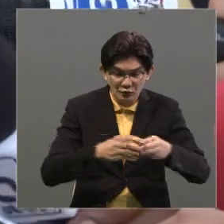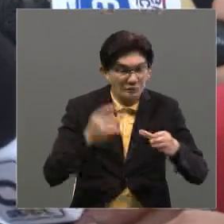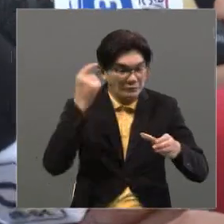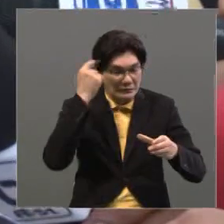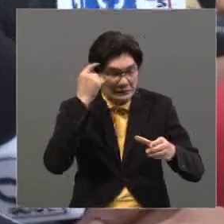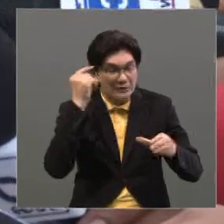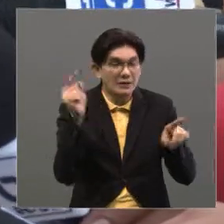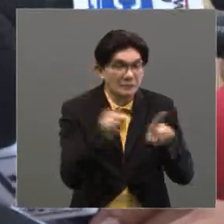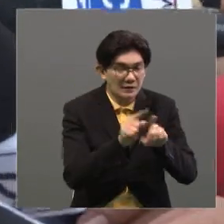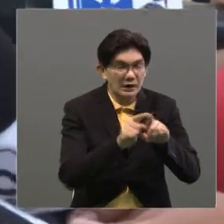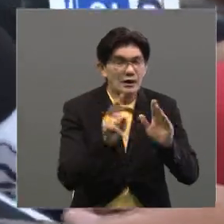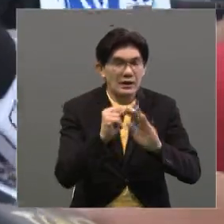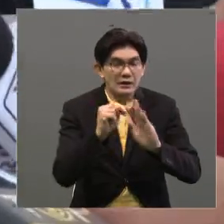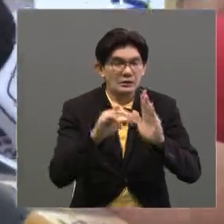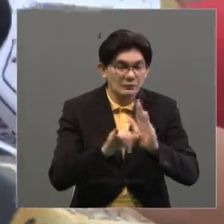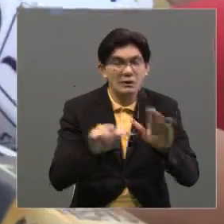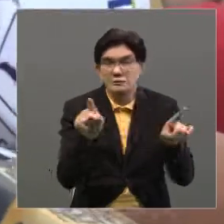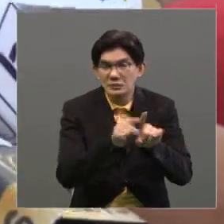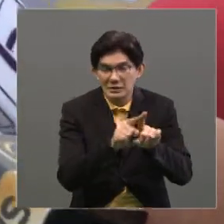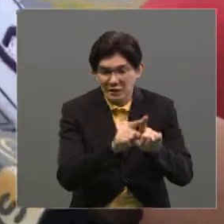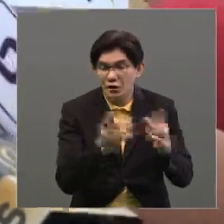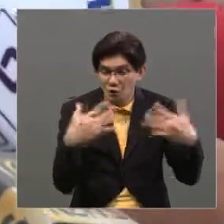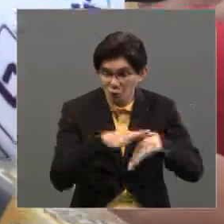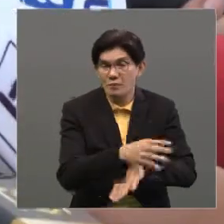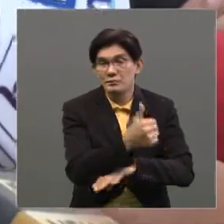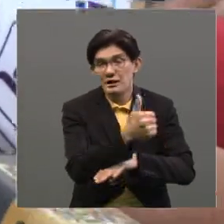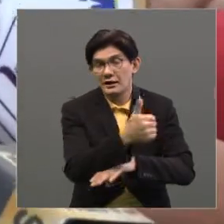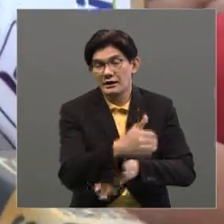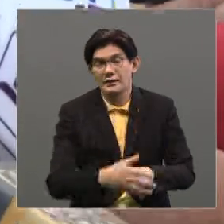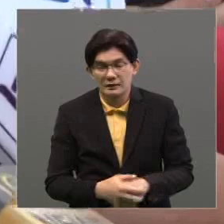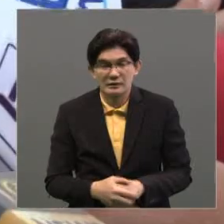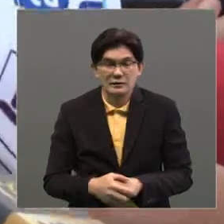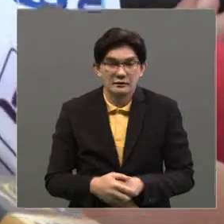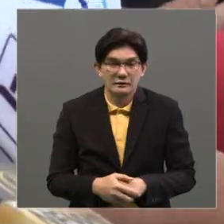ทัศนคติและนโยบายเป็นในทิศทางเดียวกันเท่านั้นครับ